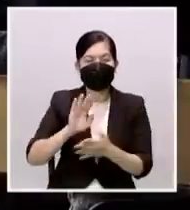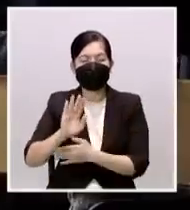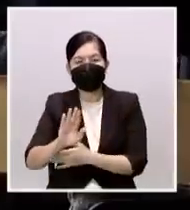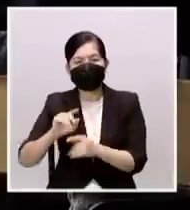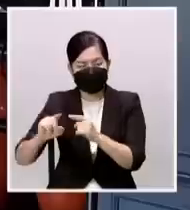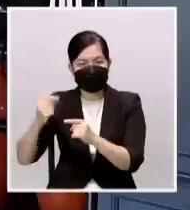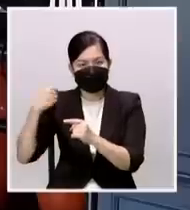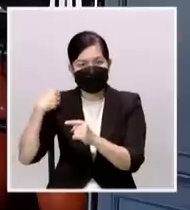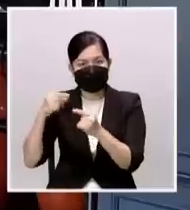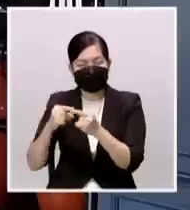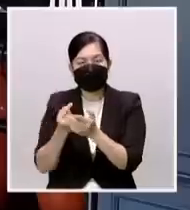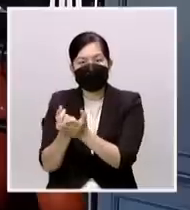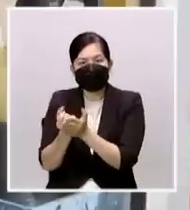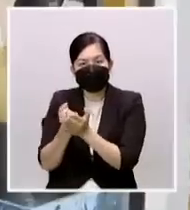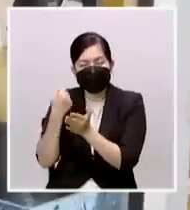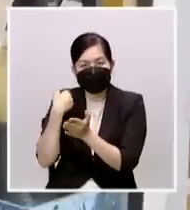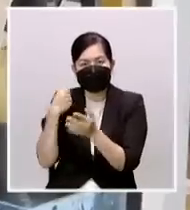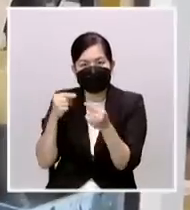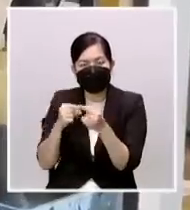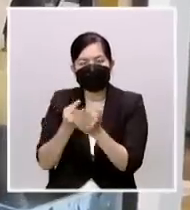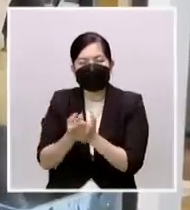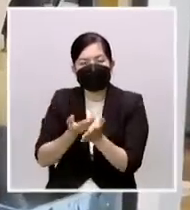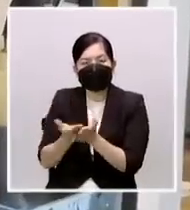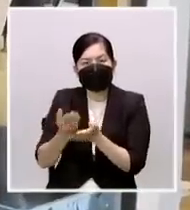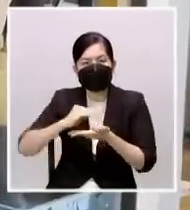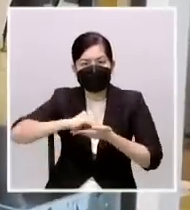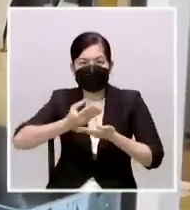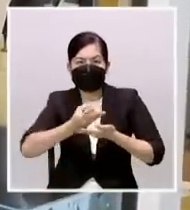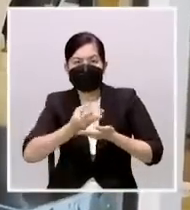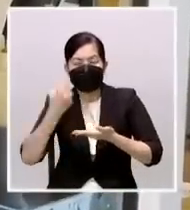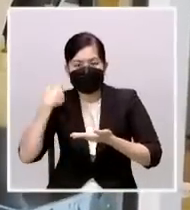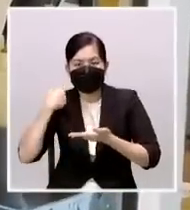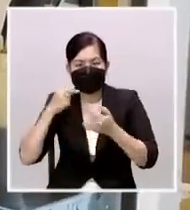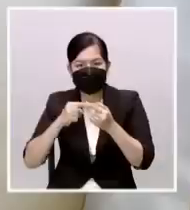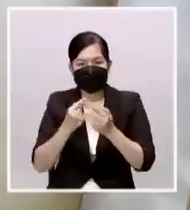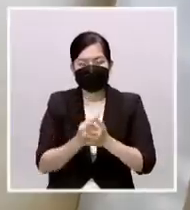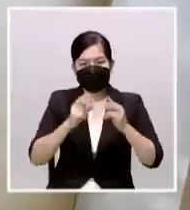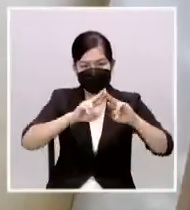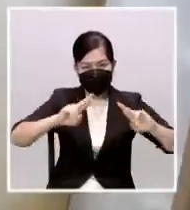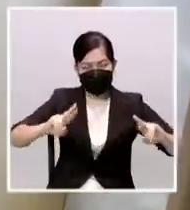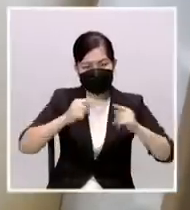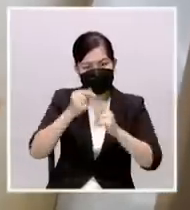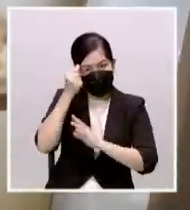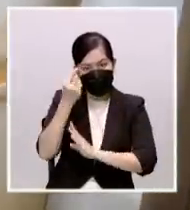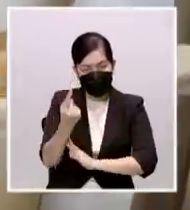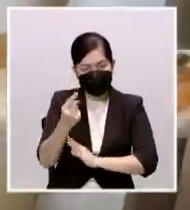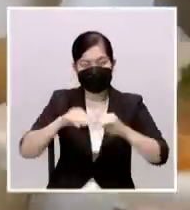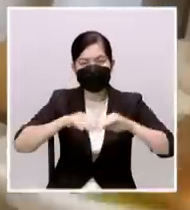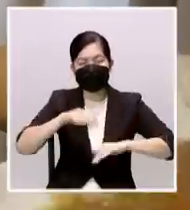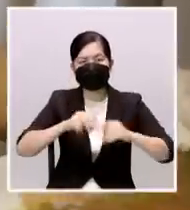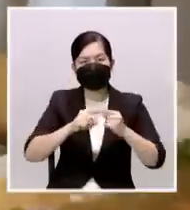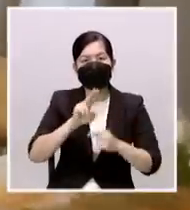สนับสนุนจากภาคเอกชนนำไปจัดซื้อข้าวกล่องจากร้านอาหารวันละ 200,000 กล่องในราคากล่อง